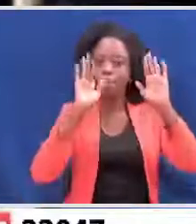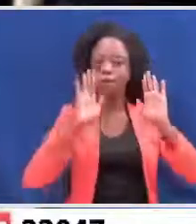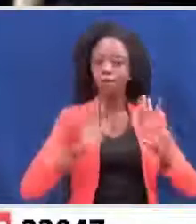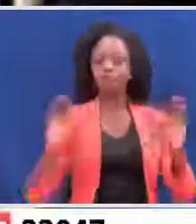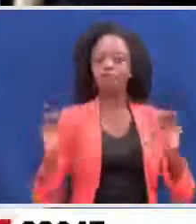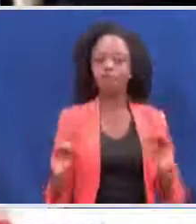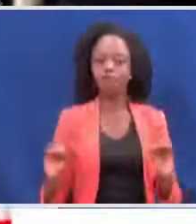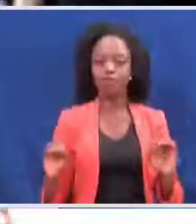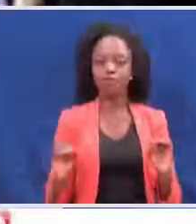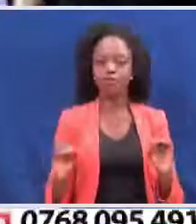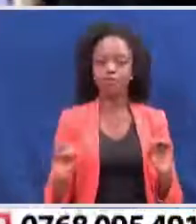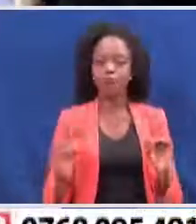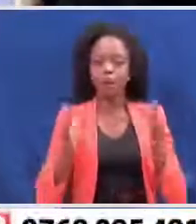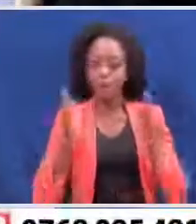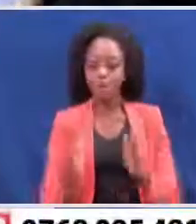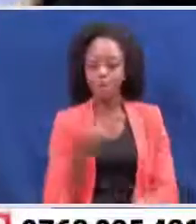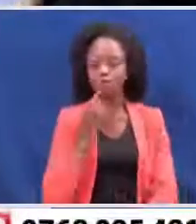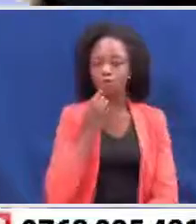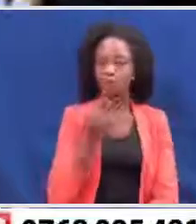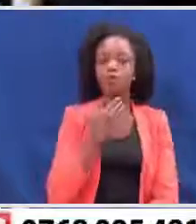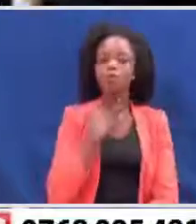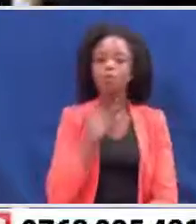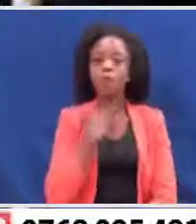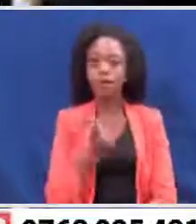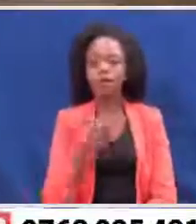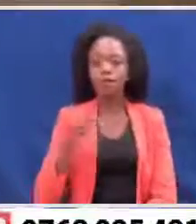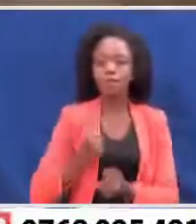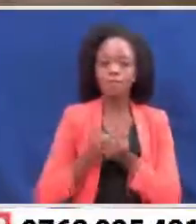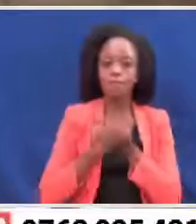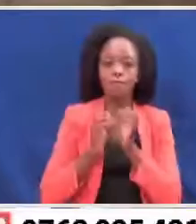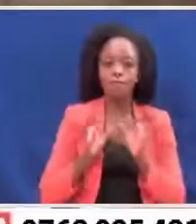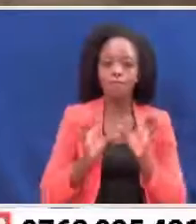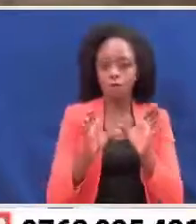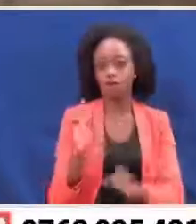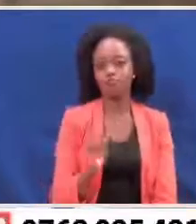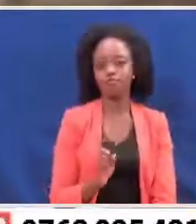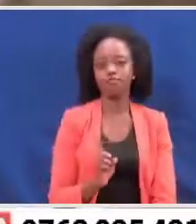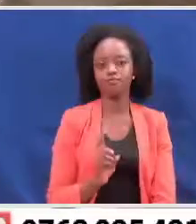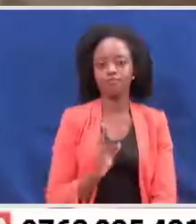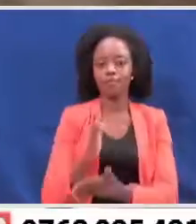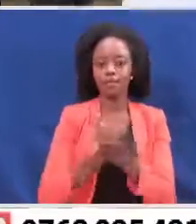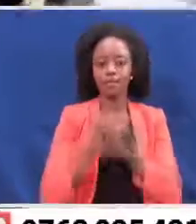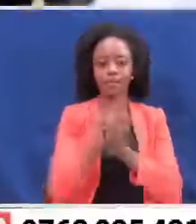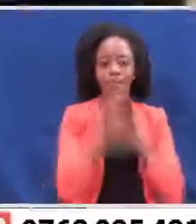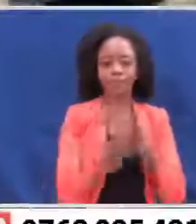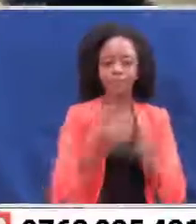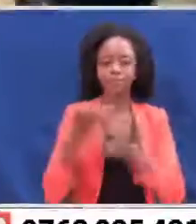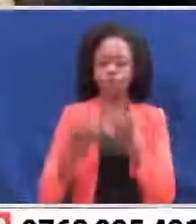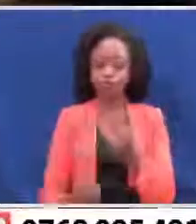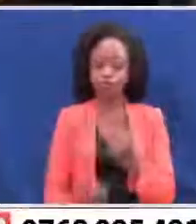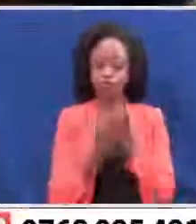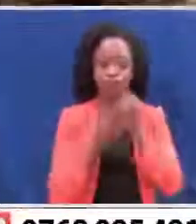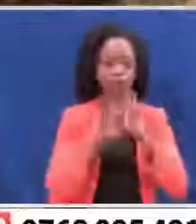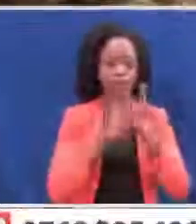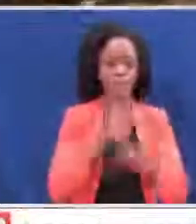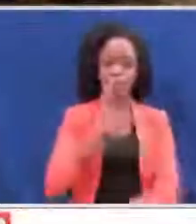Na hakuna haja mtu yeyote kusema mpende, msipende. Hata hivyo, baadhi ya viongozi wamezidi kuipigia debe